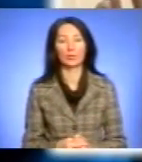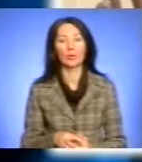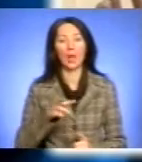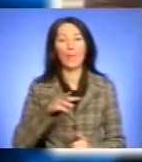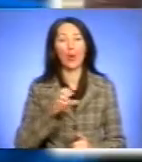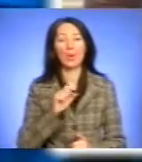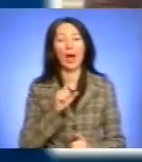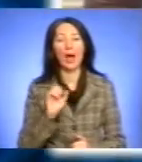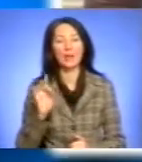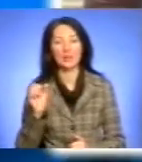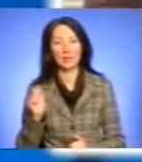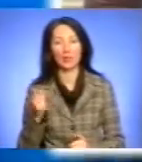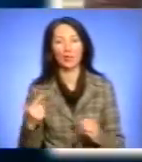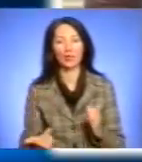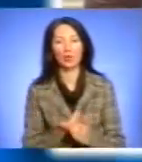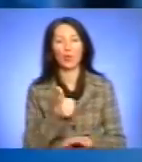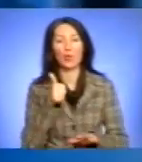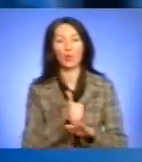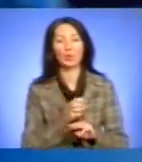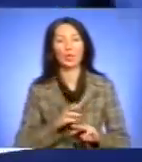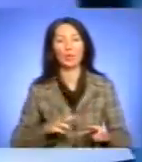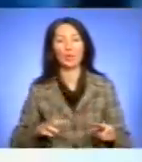Микола Азаров знову прем'єр-міністр України.